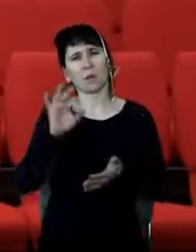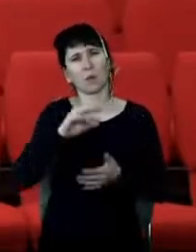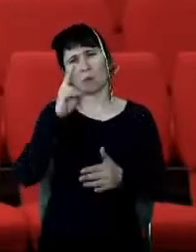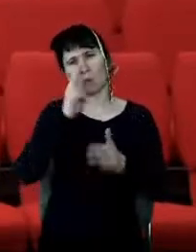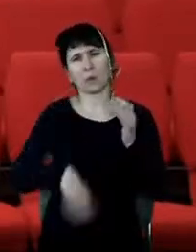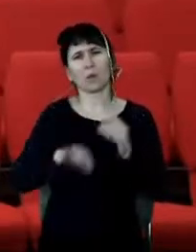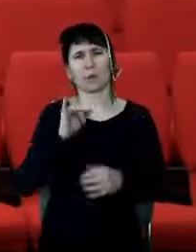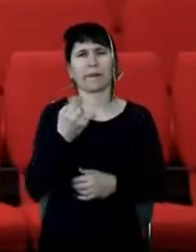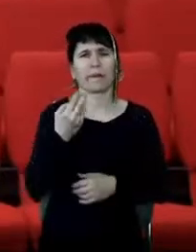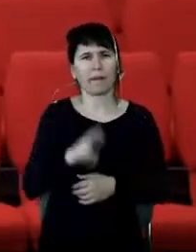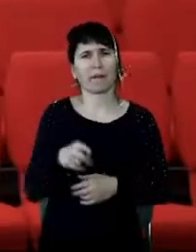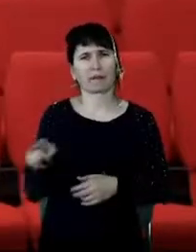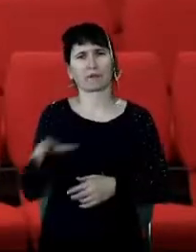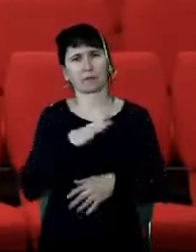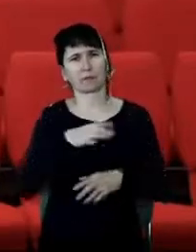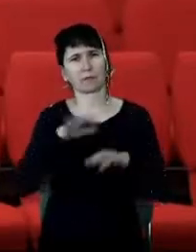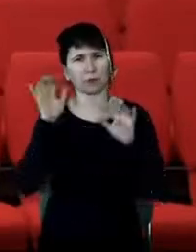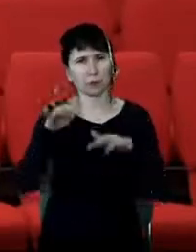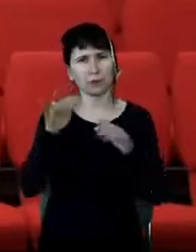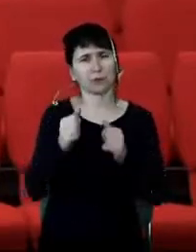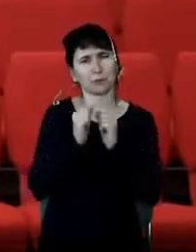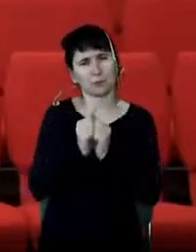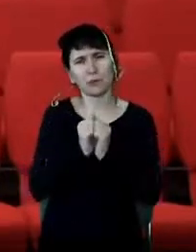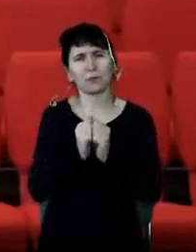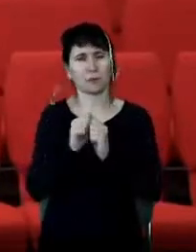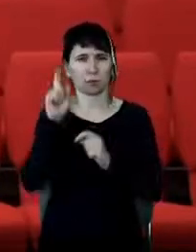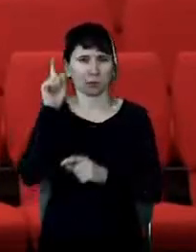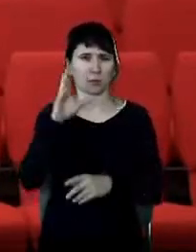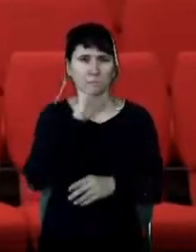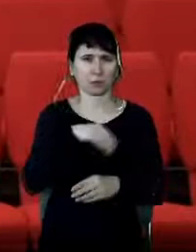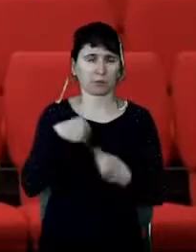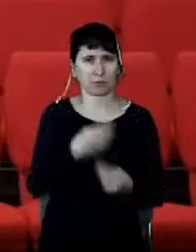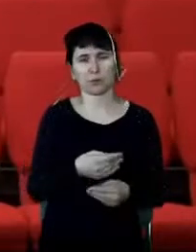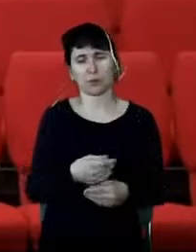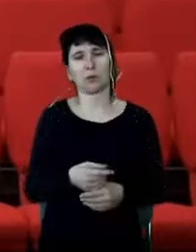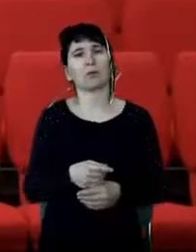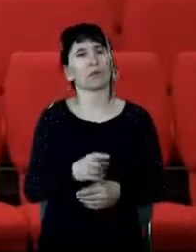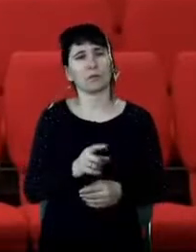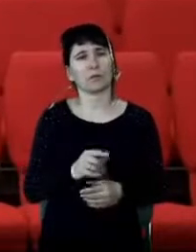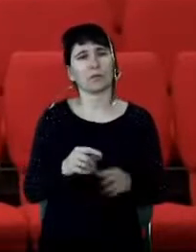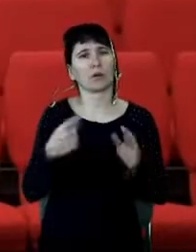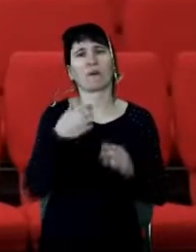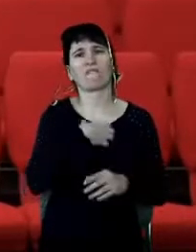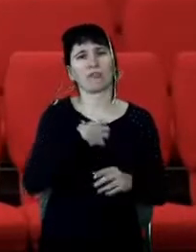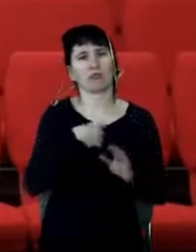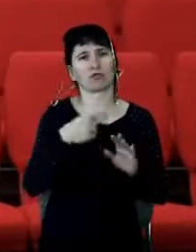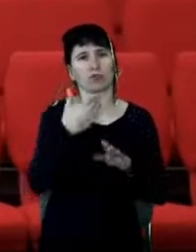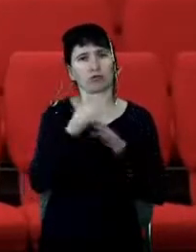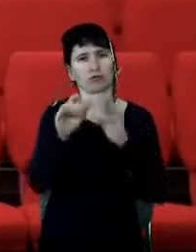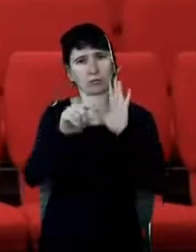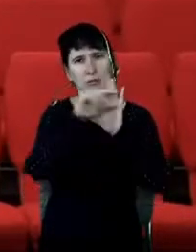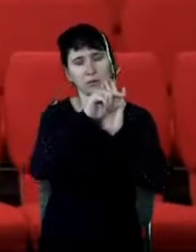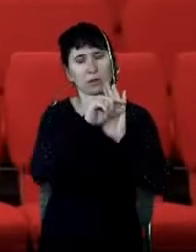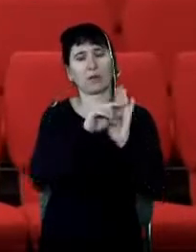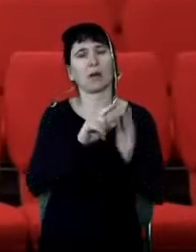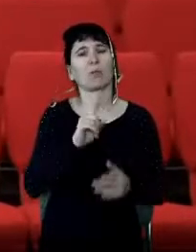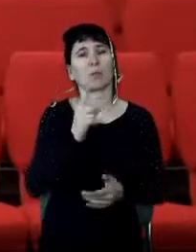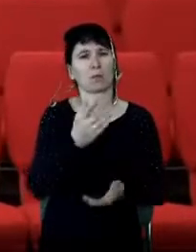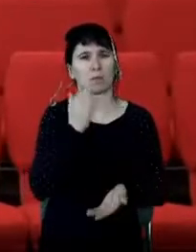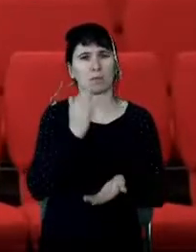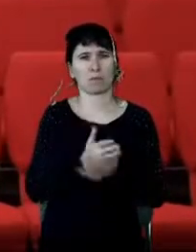потім з'явився дощ. Бо має велику силу ревна молитва